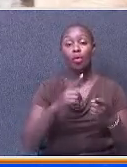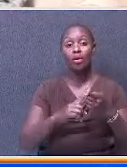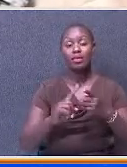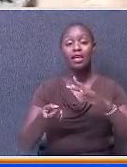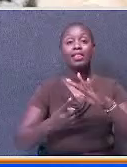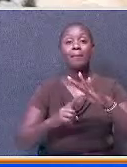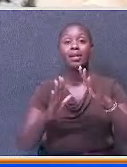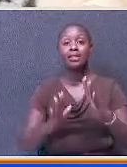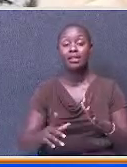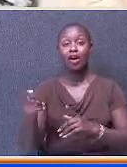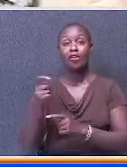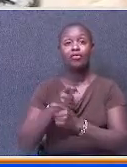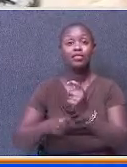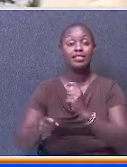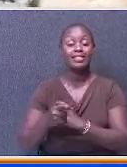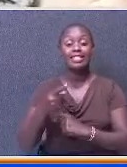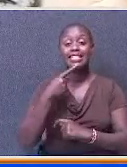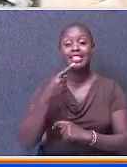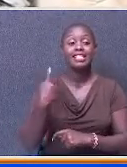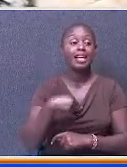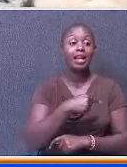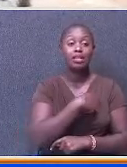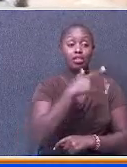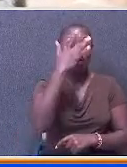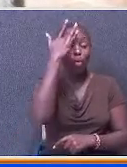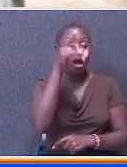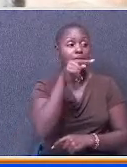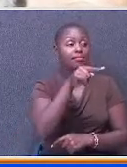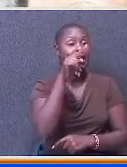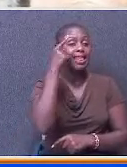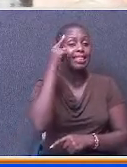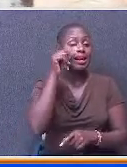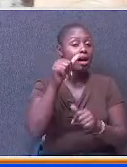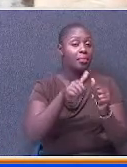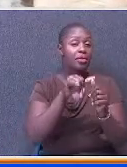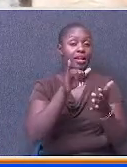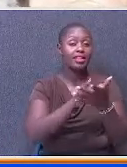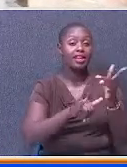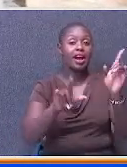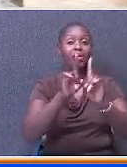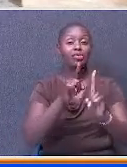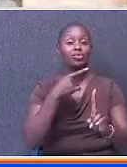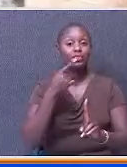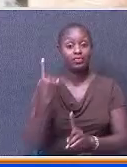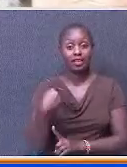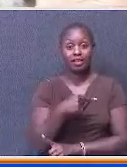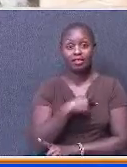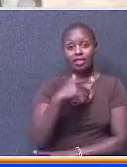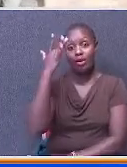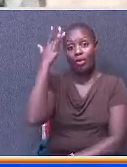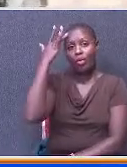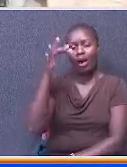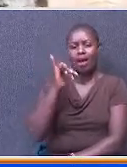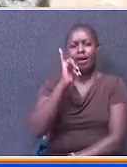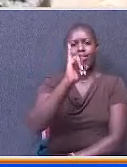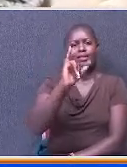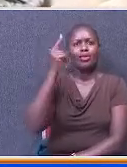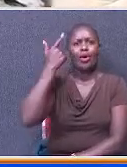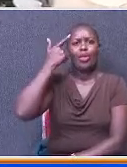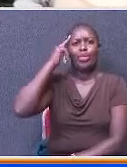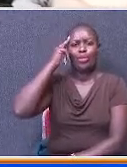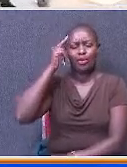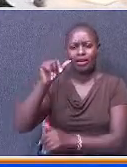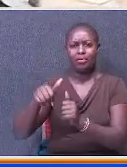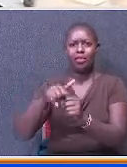Trade atuambie kwa nini amefikiria hivyo, na atuambie kwa nini hilo wazo lilimkujia tu